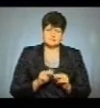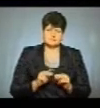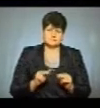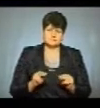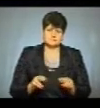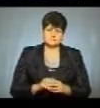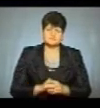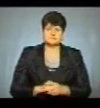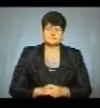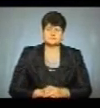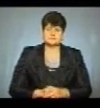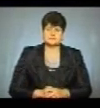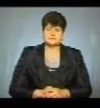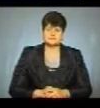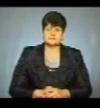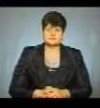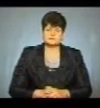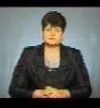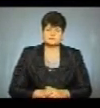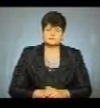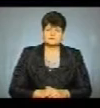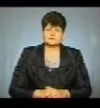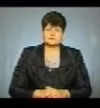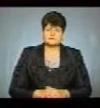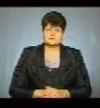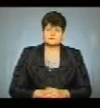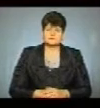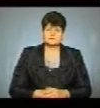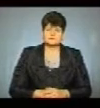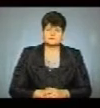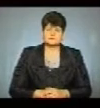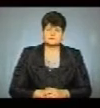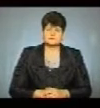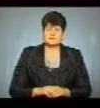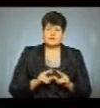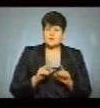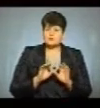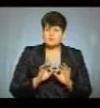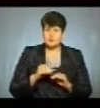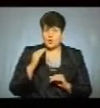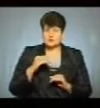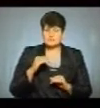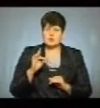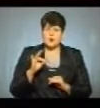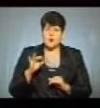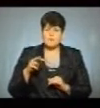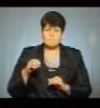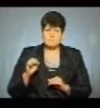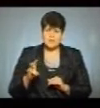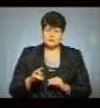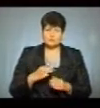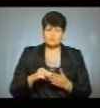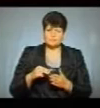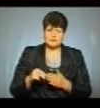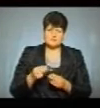Муц. Діана Ярошенко, Василь Панчук. Новини на Суспільному. Тернопіль. Як розповів отець Роман Загородний, продукти купили за